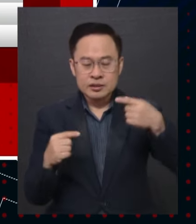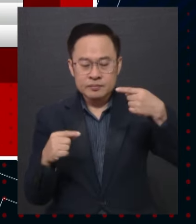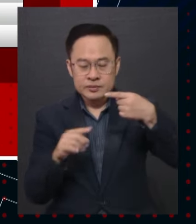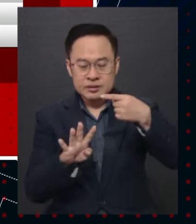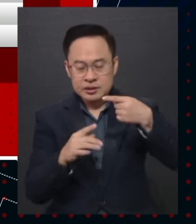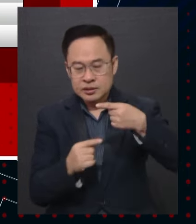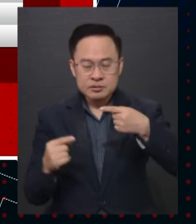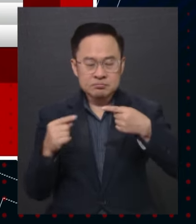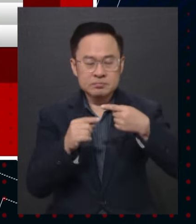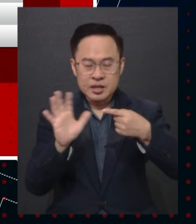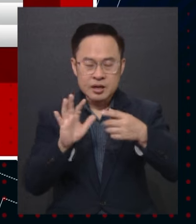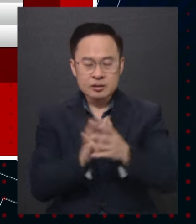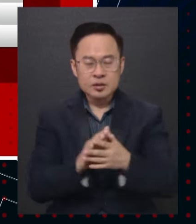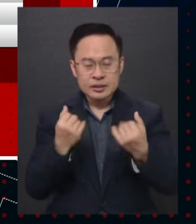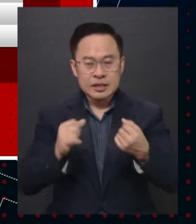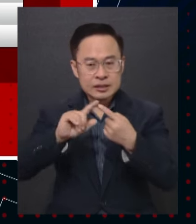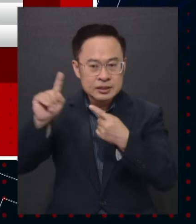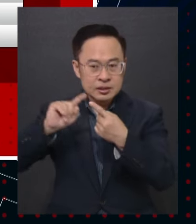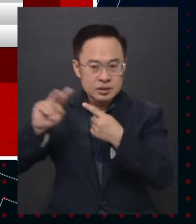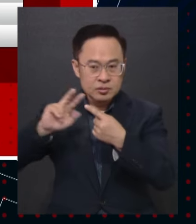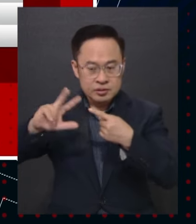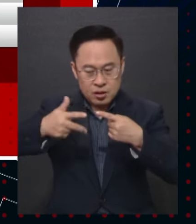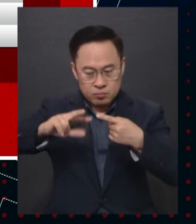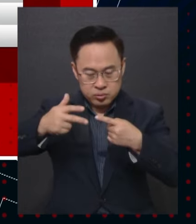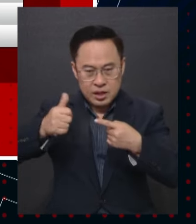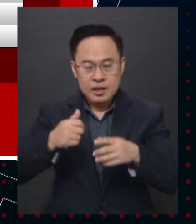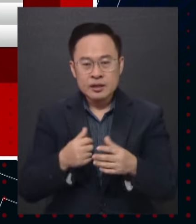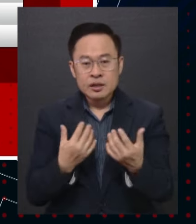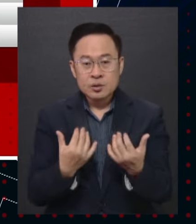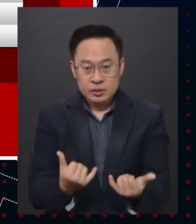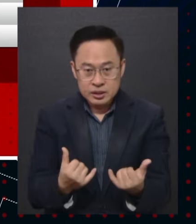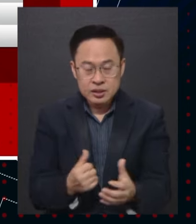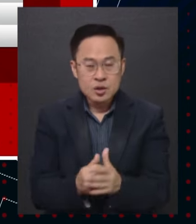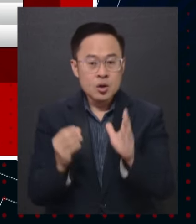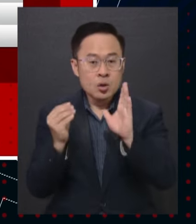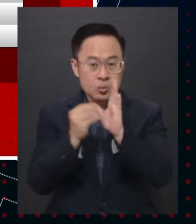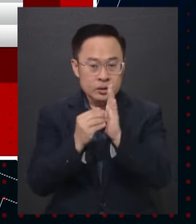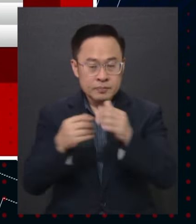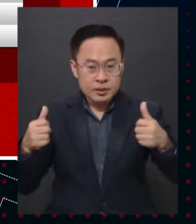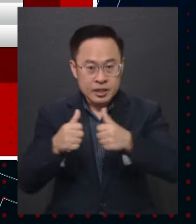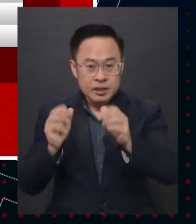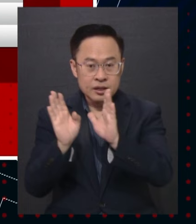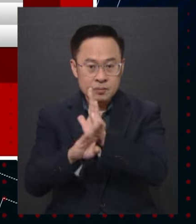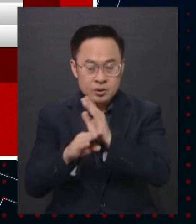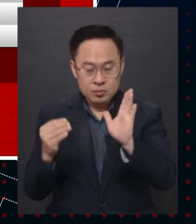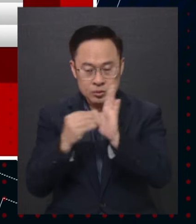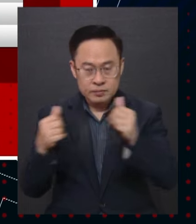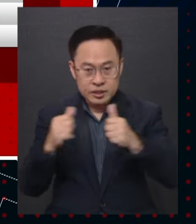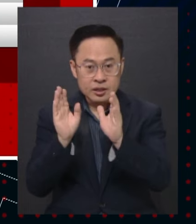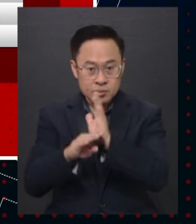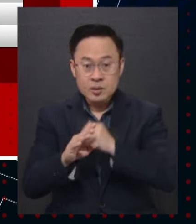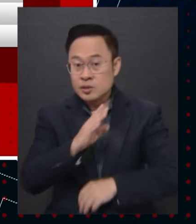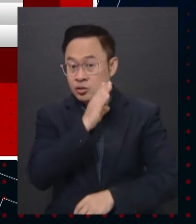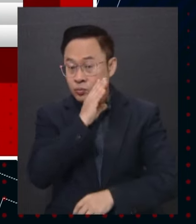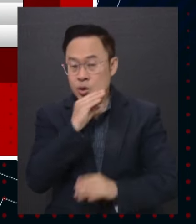จะเหลือแค่3ทีมแล้วนะฮะแล้วก็วันนี้ทูแบงคอกเจอบุรีรัมย์นะถ้าคิดกันเล่นๆถ้าทูแบงคอกบุก